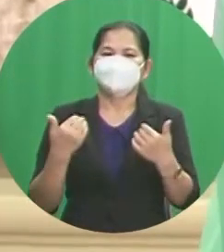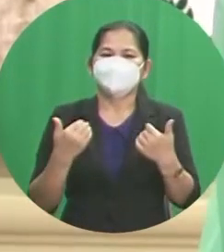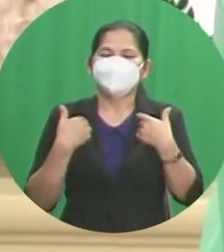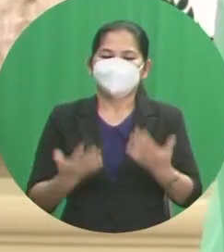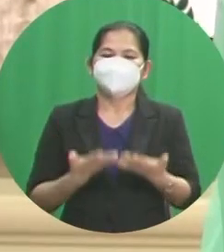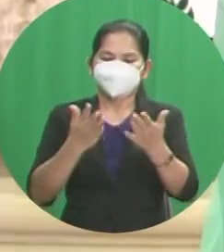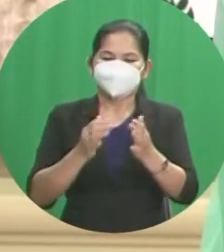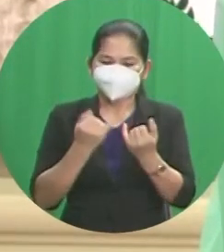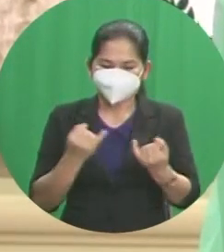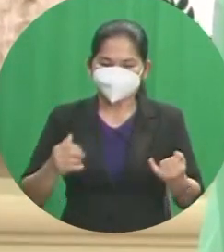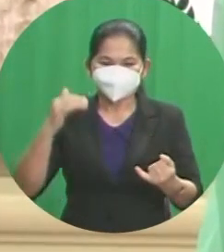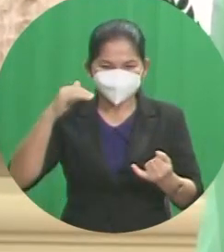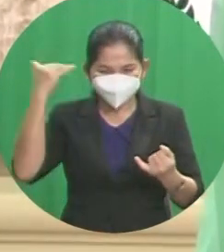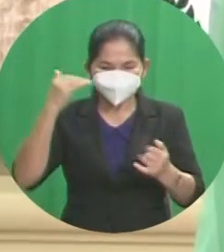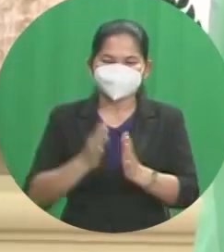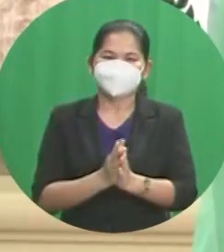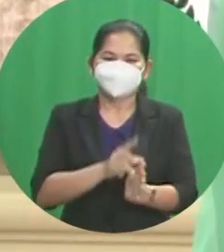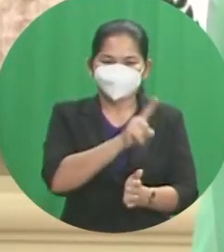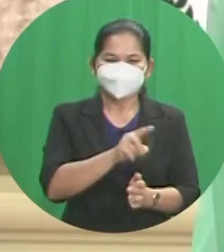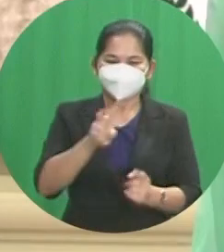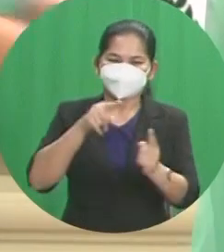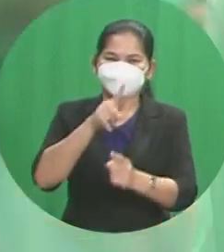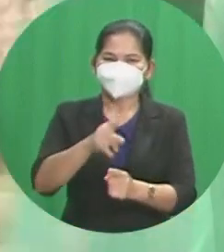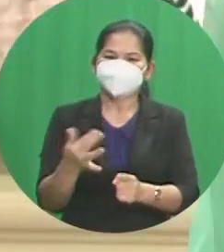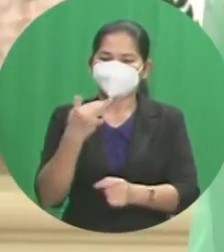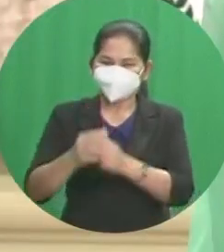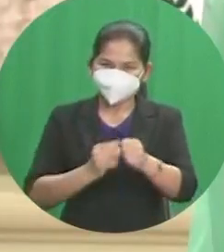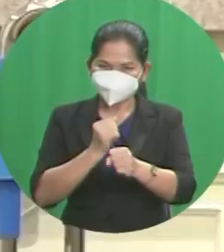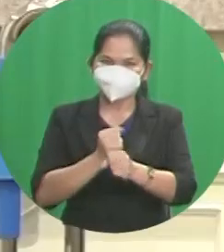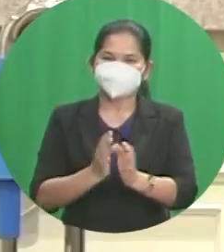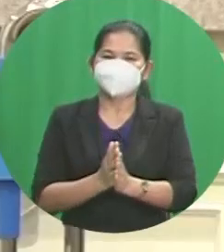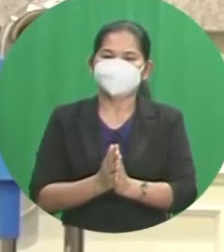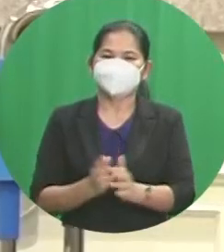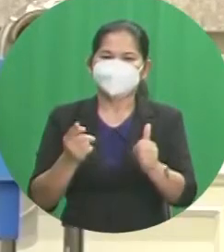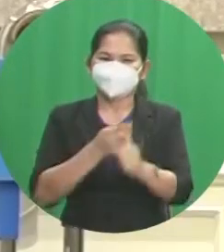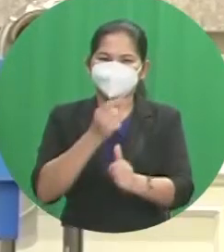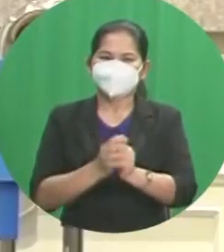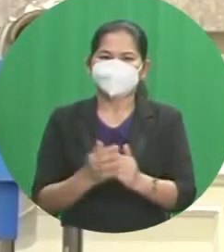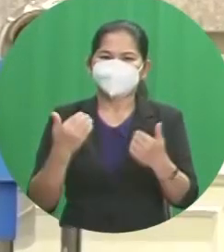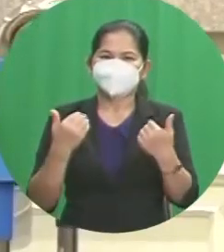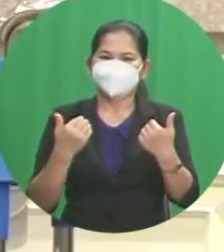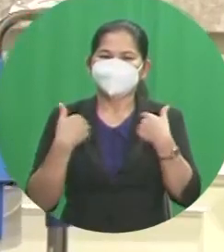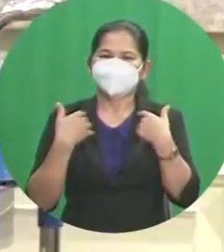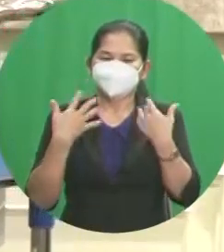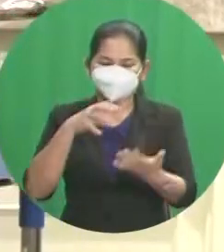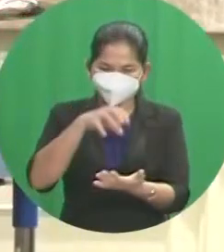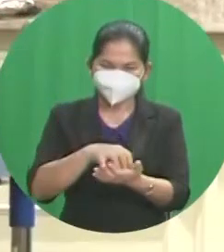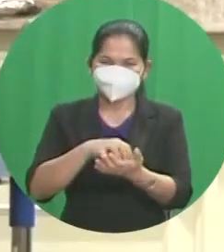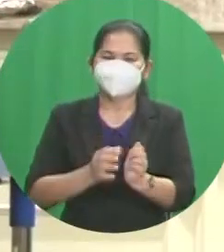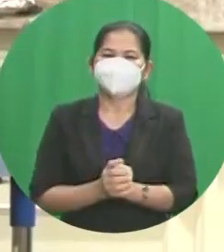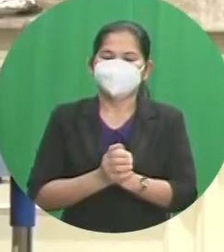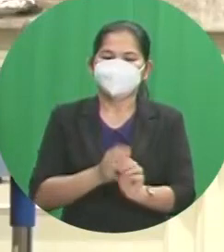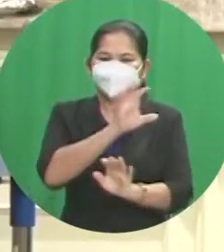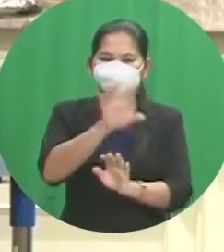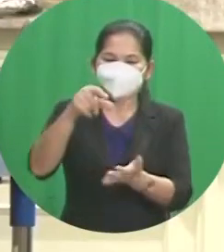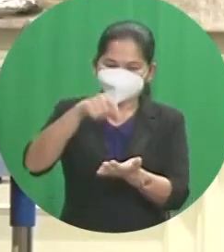ជូនកុមារនិងយុវវ័យចាប់ពីអាយុ12ដល់17ឆ្នាំដែលជំហានដំបូងដំណើរការចាក់នៅរាជធានីភ្នំពេញនិងខេ